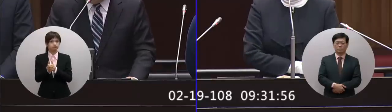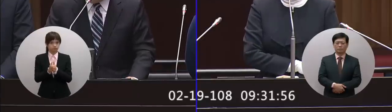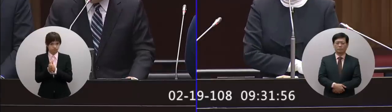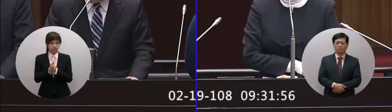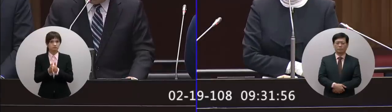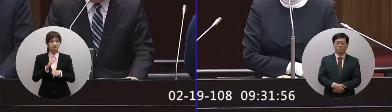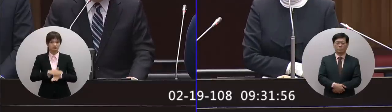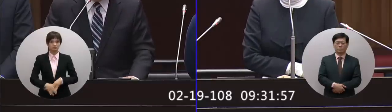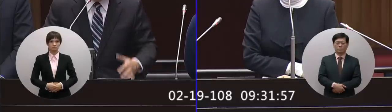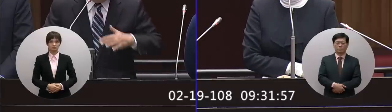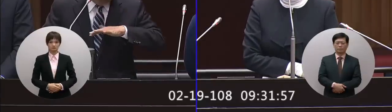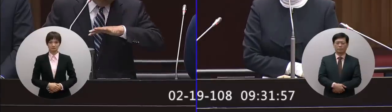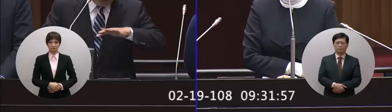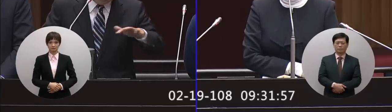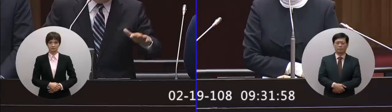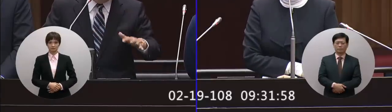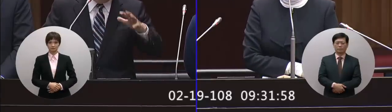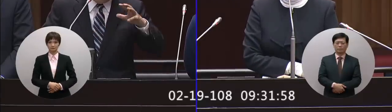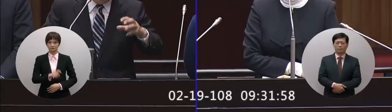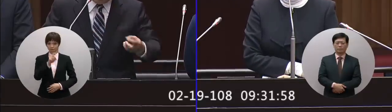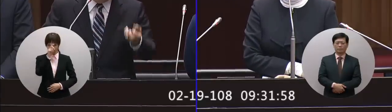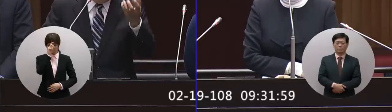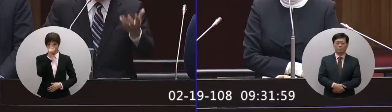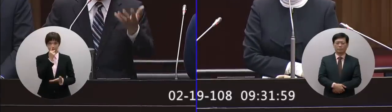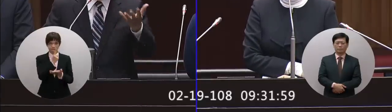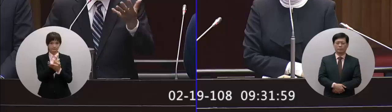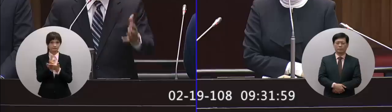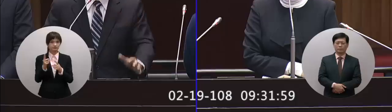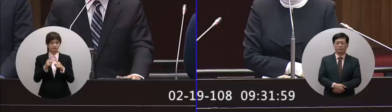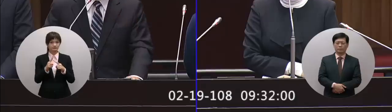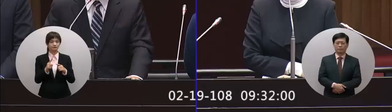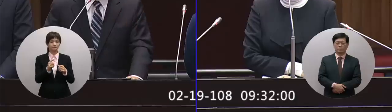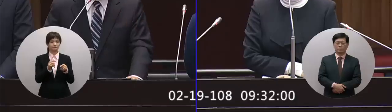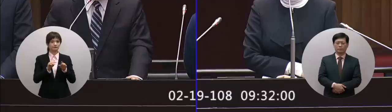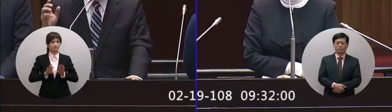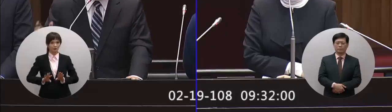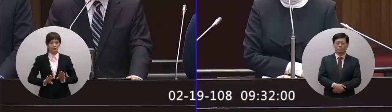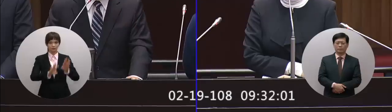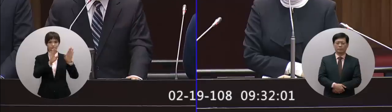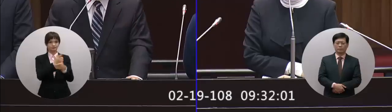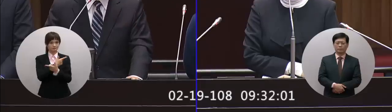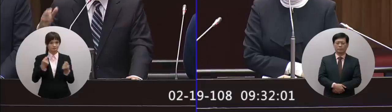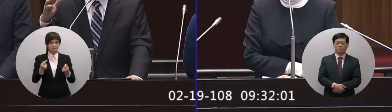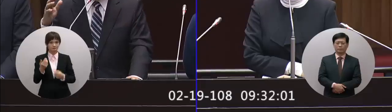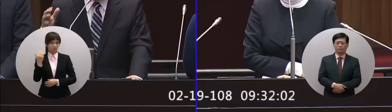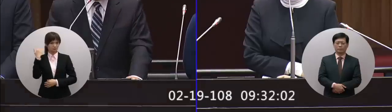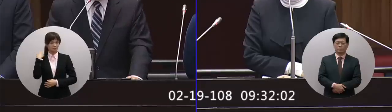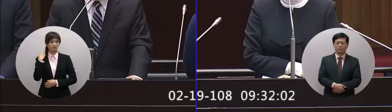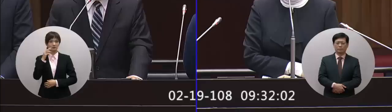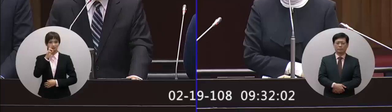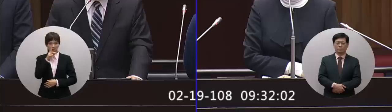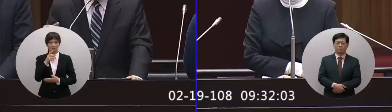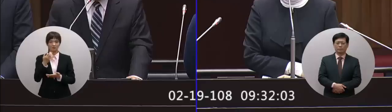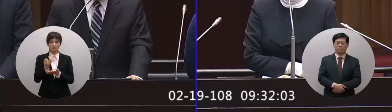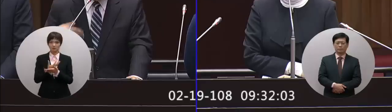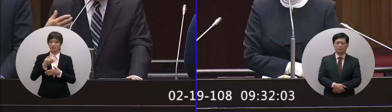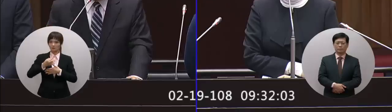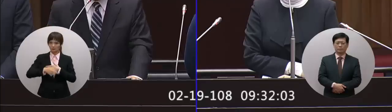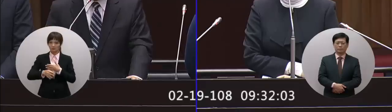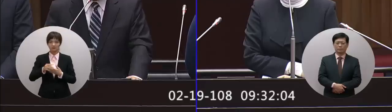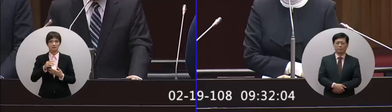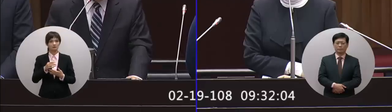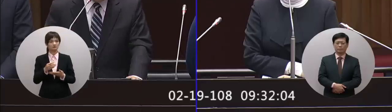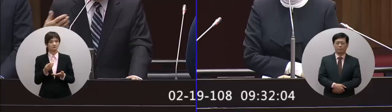大家应该大家都能够有发展这样子。过去的错误或者不及，现在